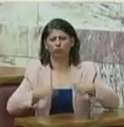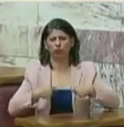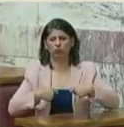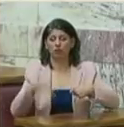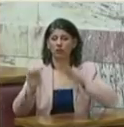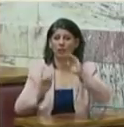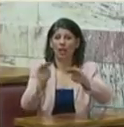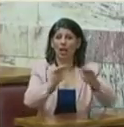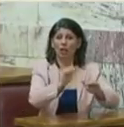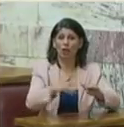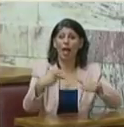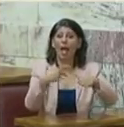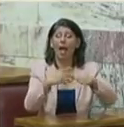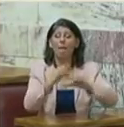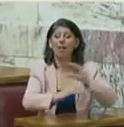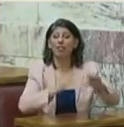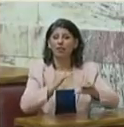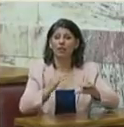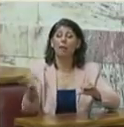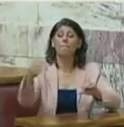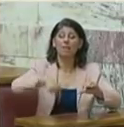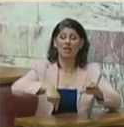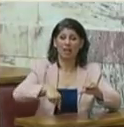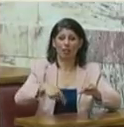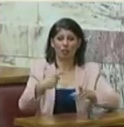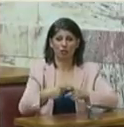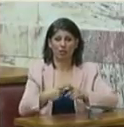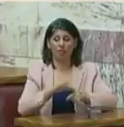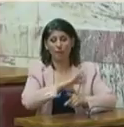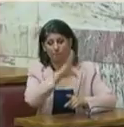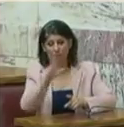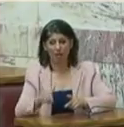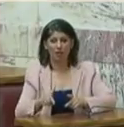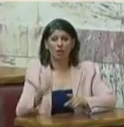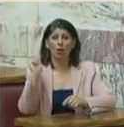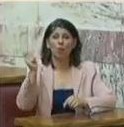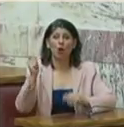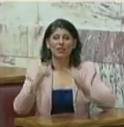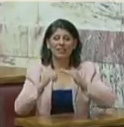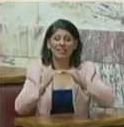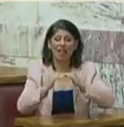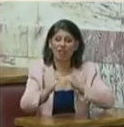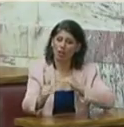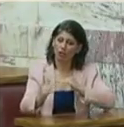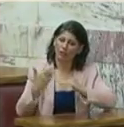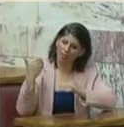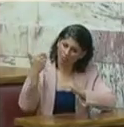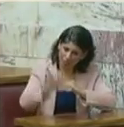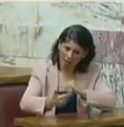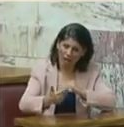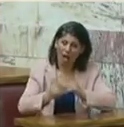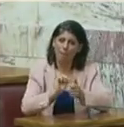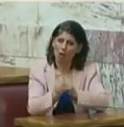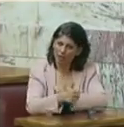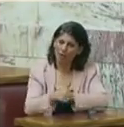επενδυτές να μην φέρουν επενδύσεις μέχρι να αποκατασταθεί, λέει, στην Ελλάδα η πολιτική σταθερότητα. Γιατί φαίνεται για